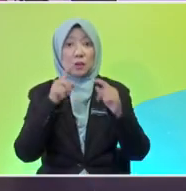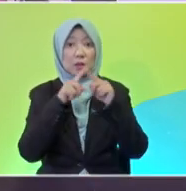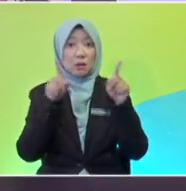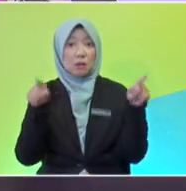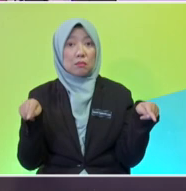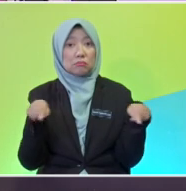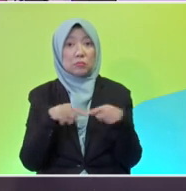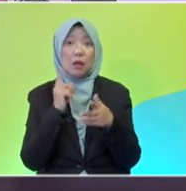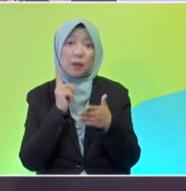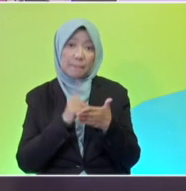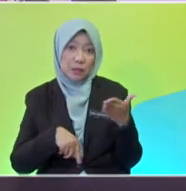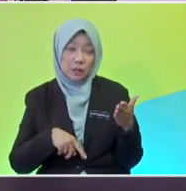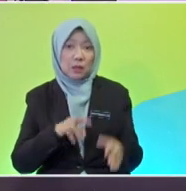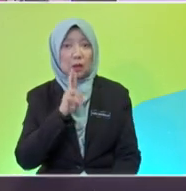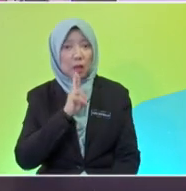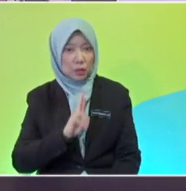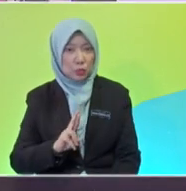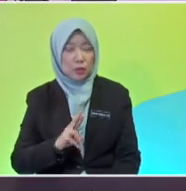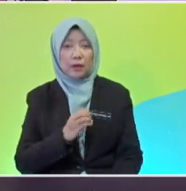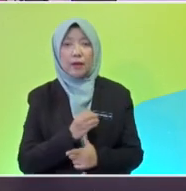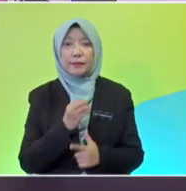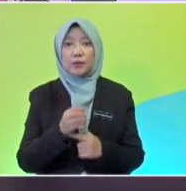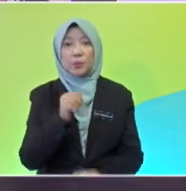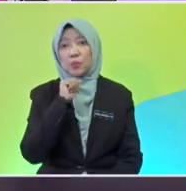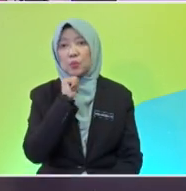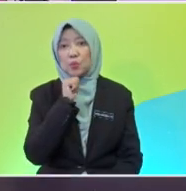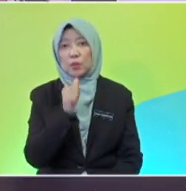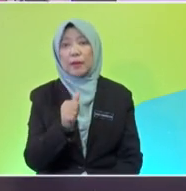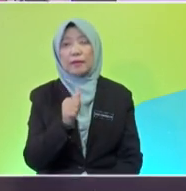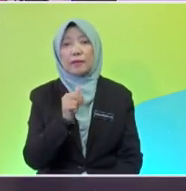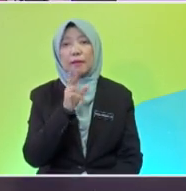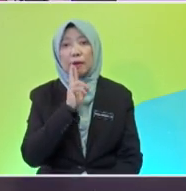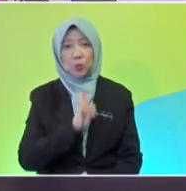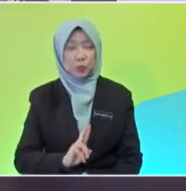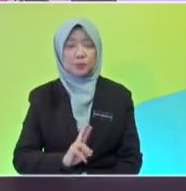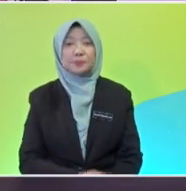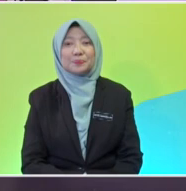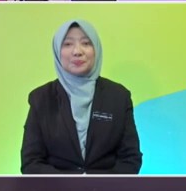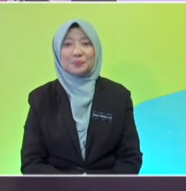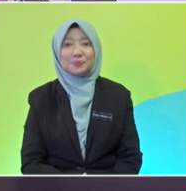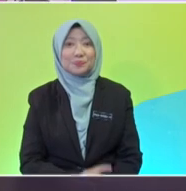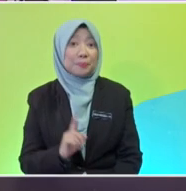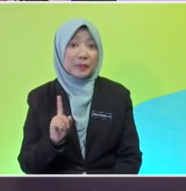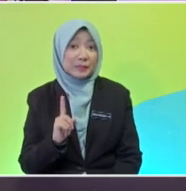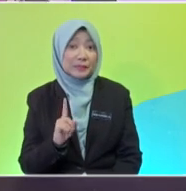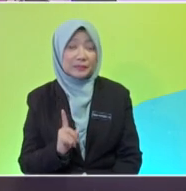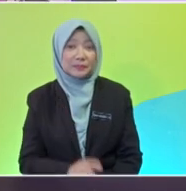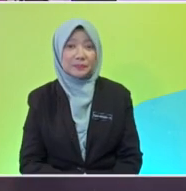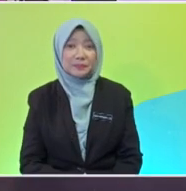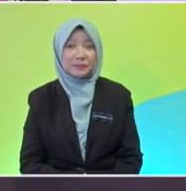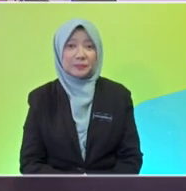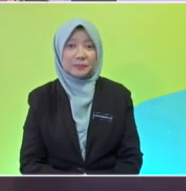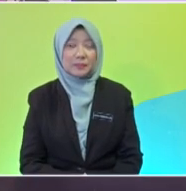bahan larut atau gula ini bukan bahan tidak larut gule ini merupakan bahan naro jadi